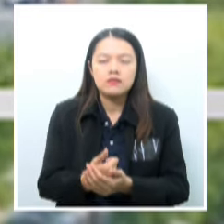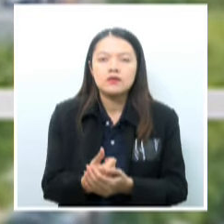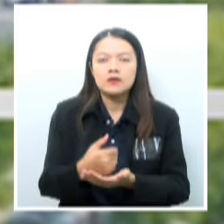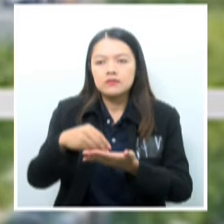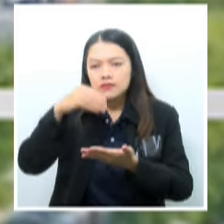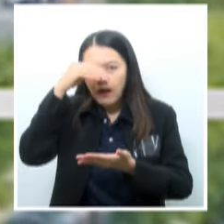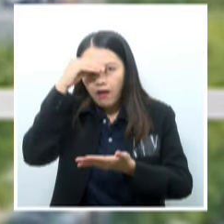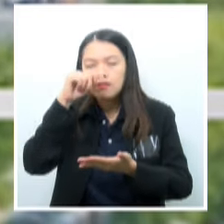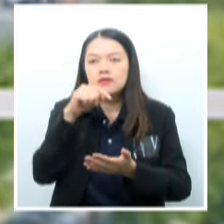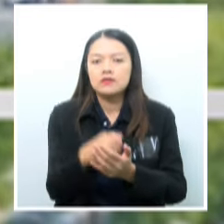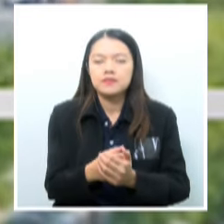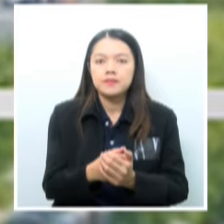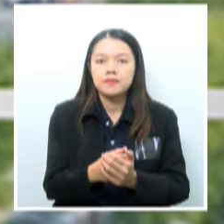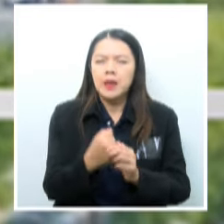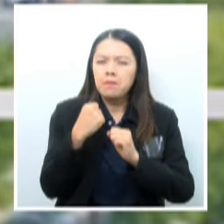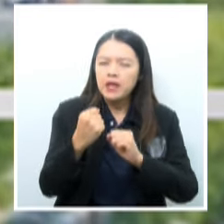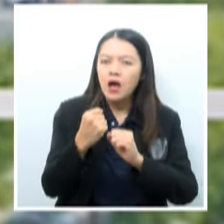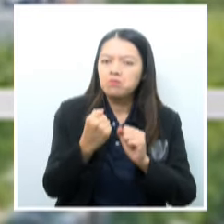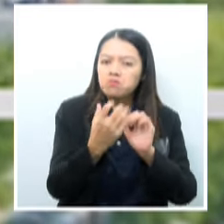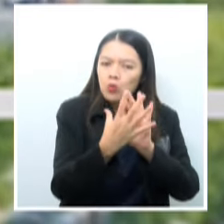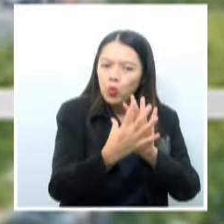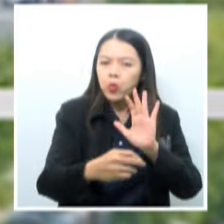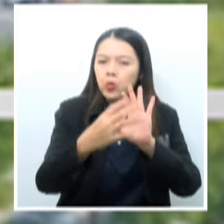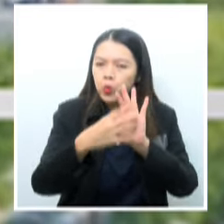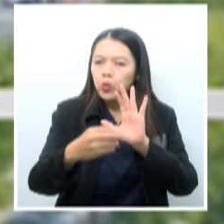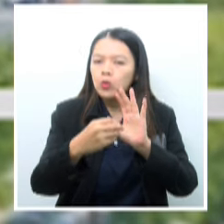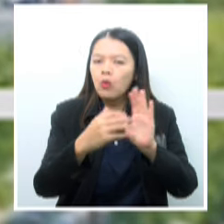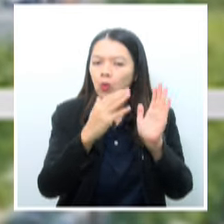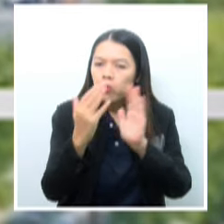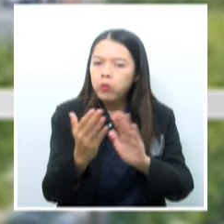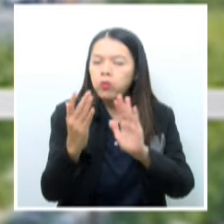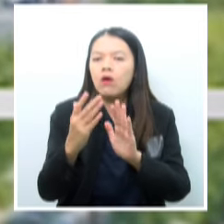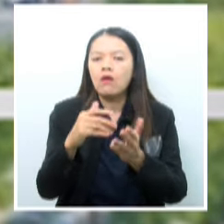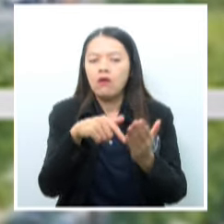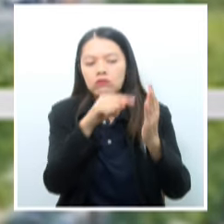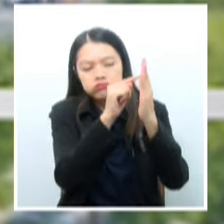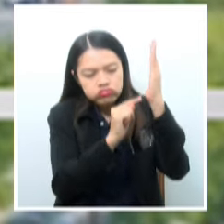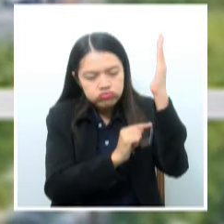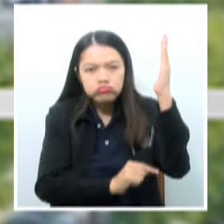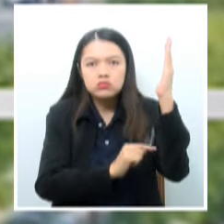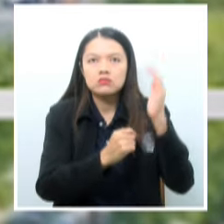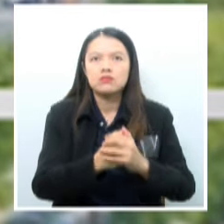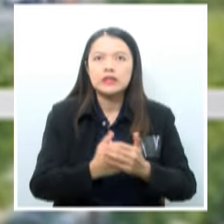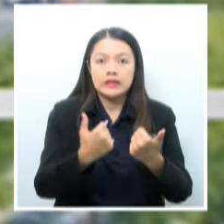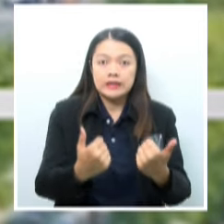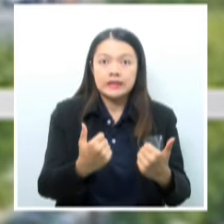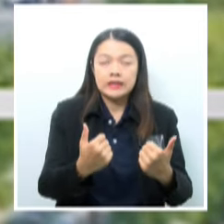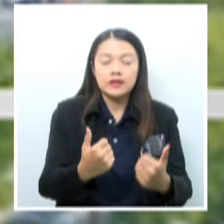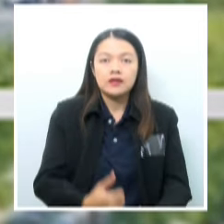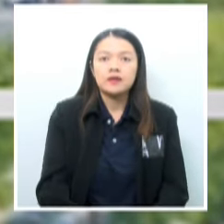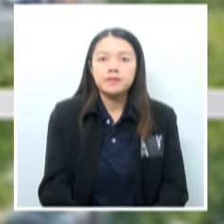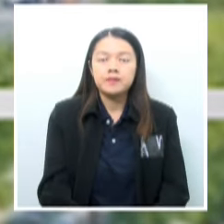การศึกษารวมถึงพยายามถ่ายทอดนโยบายนะคะลงสู่เขตพื้นที่ด้วยนั้นณตอนนี้ปัจจุ